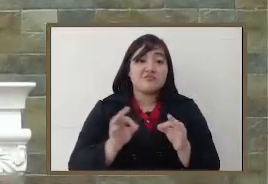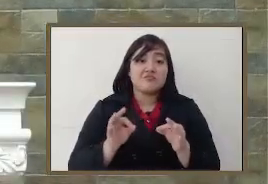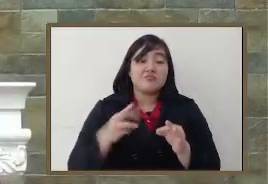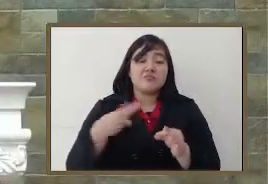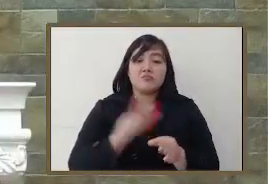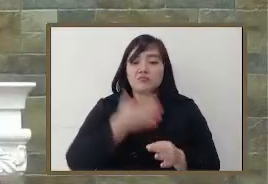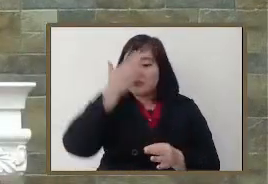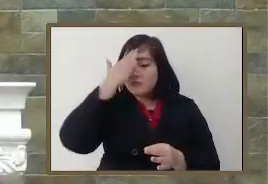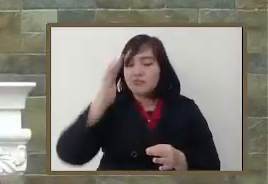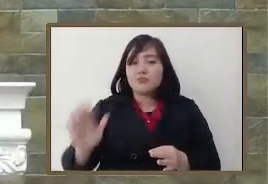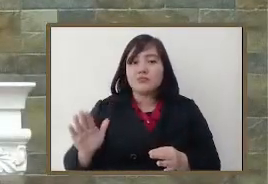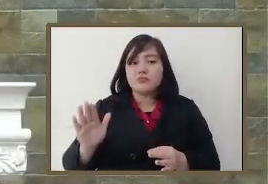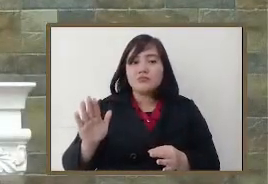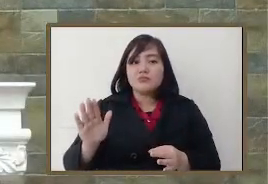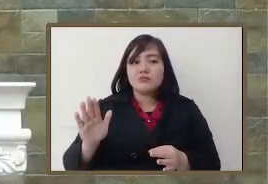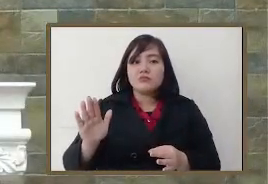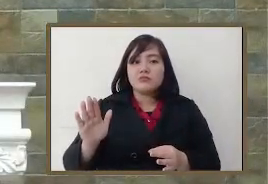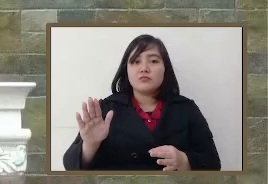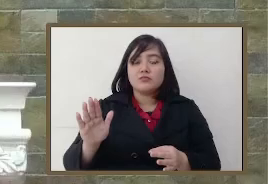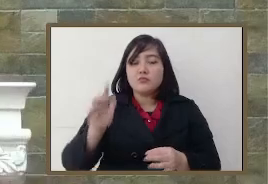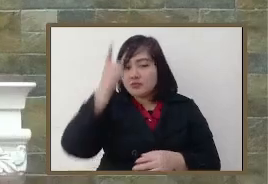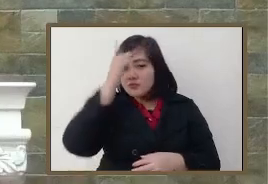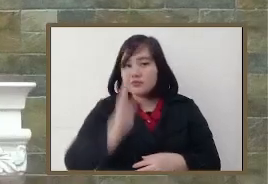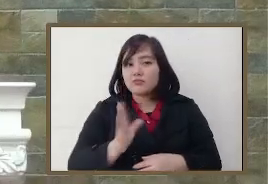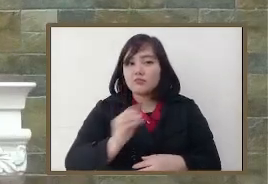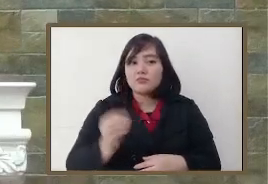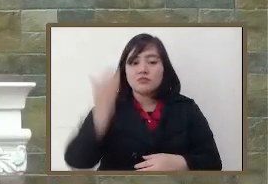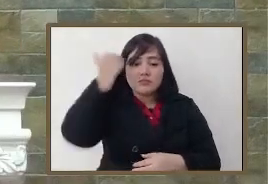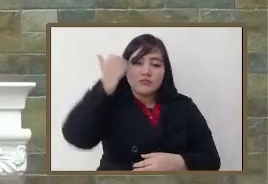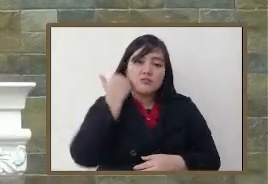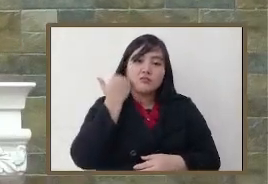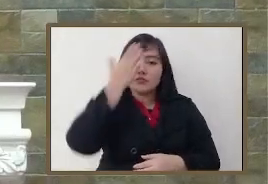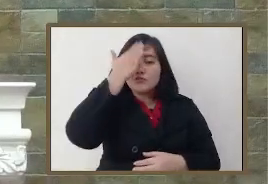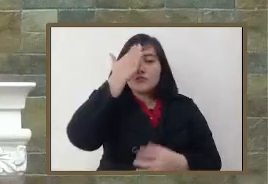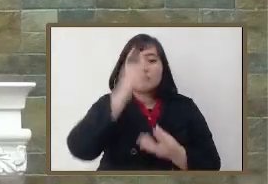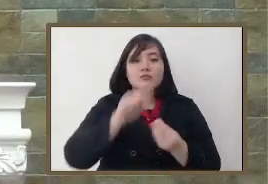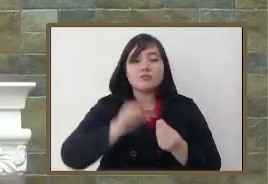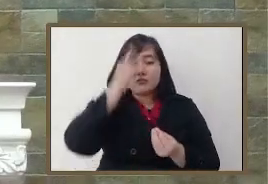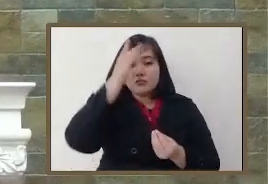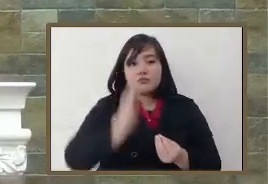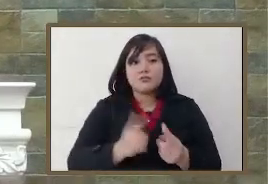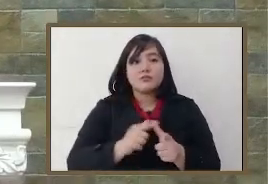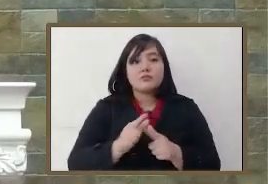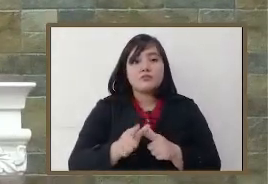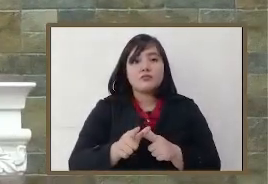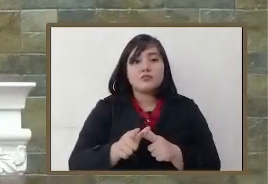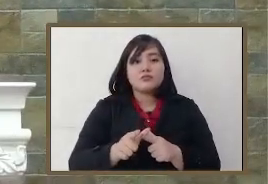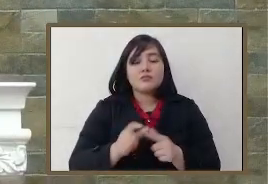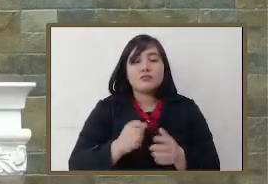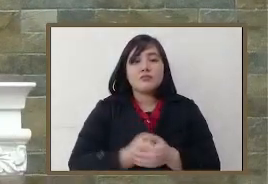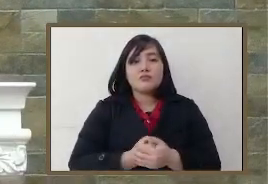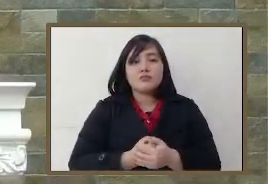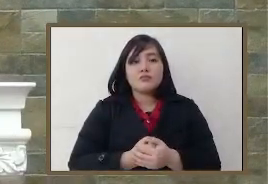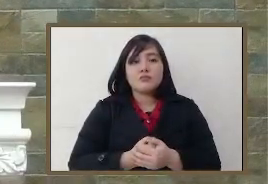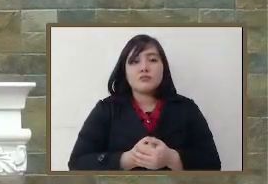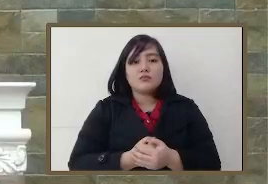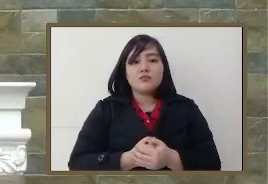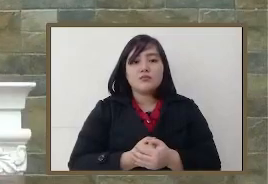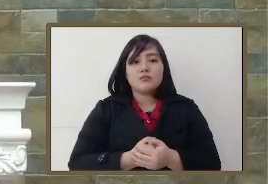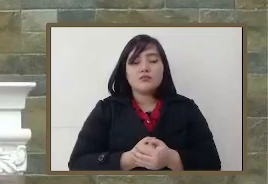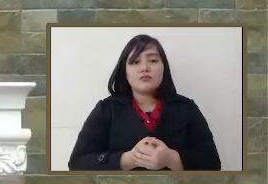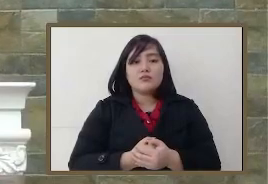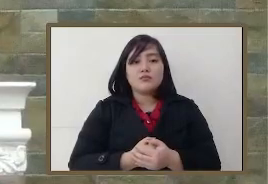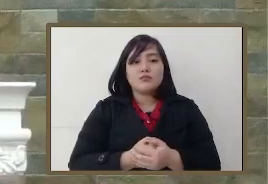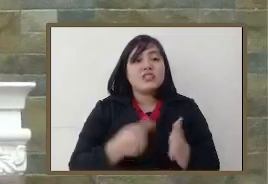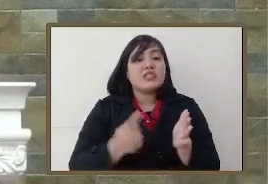you lack knowledge, mga kapatid, then ito pong mga bagay na ito ay parang hindi mo alam na